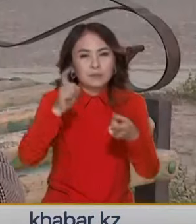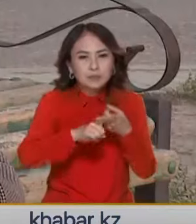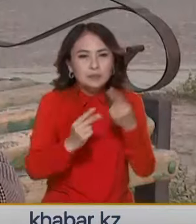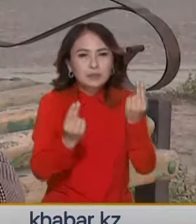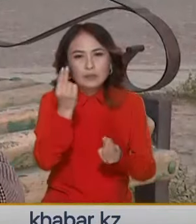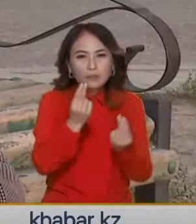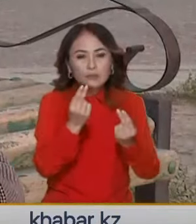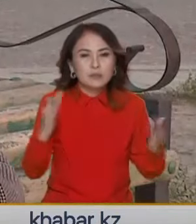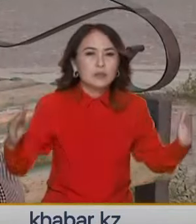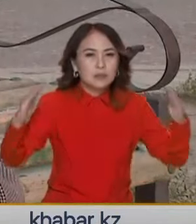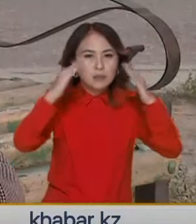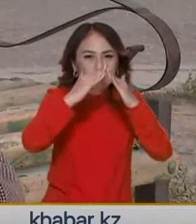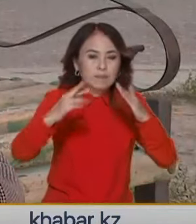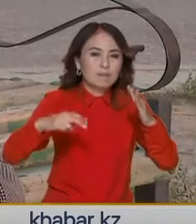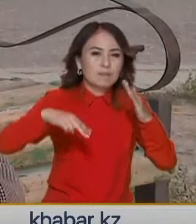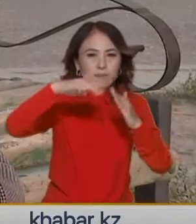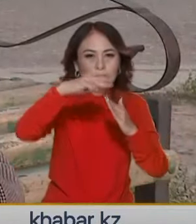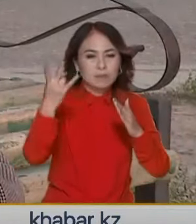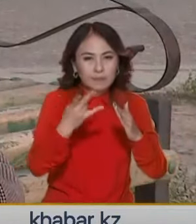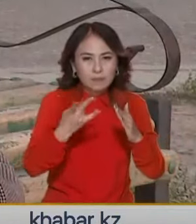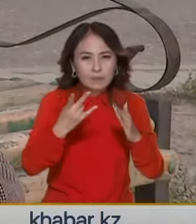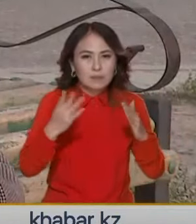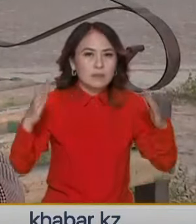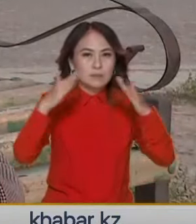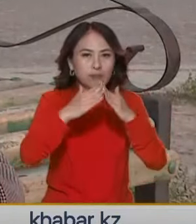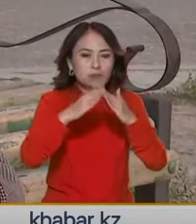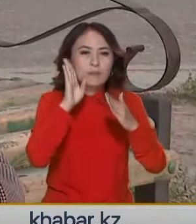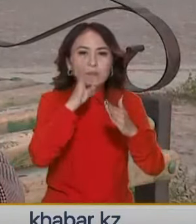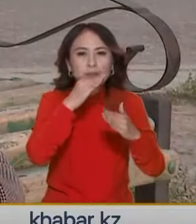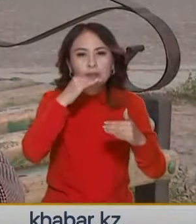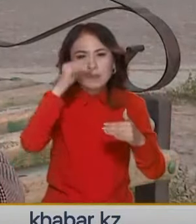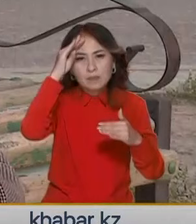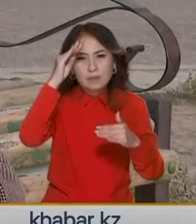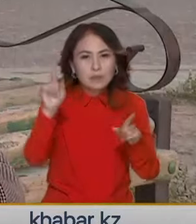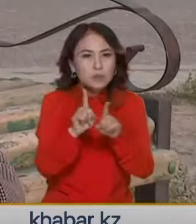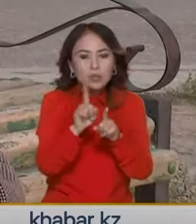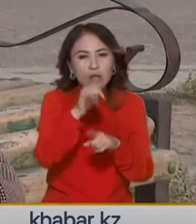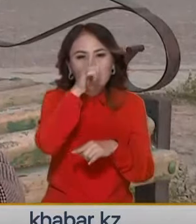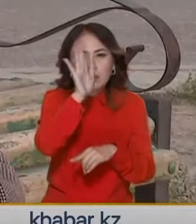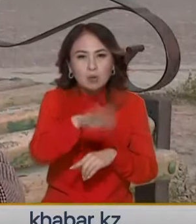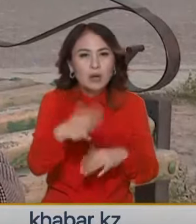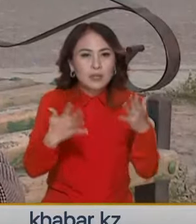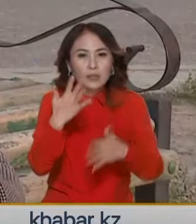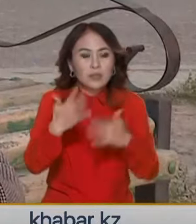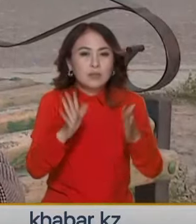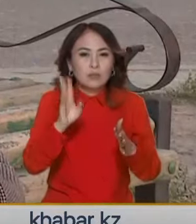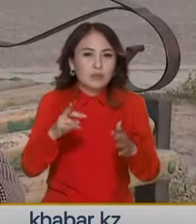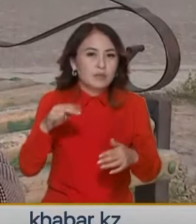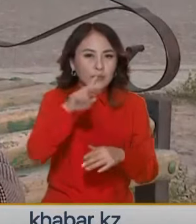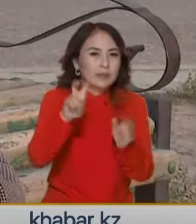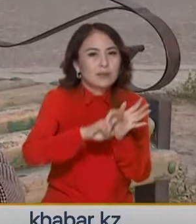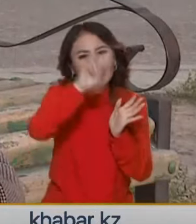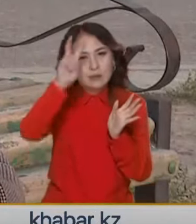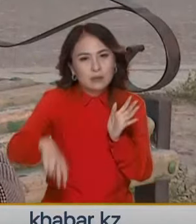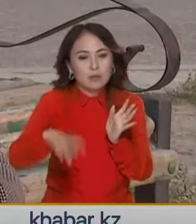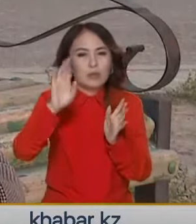әлі крышаға мініп кету керек. Крышаға мама мен папа да мініп алмайды. Олар мініп отса, онда секіріп